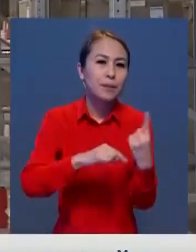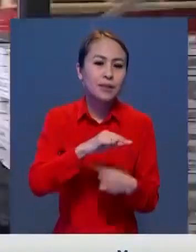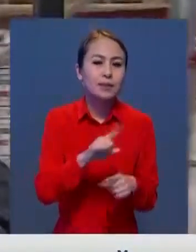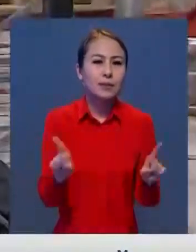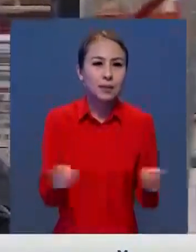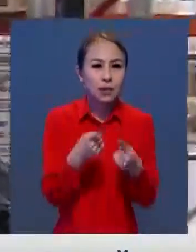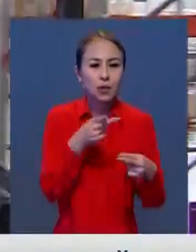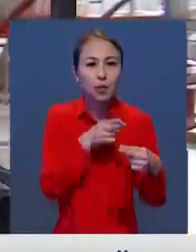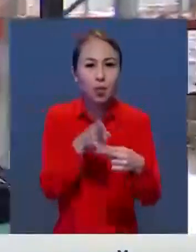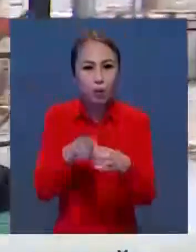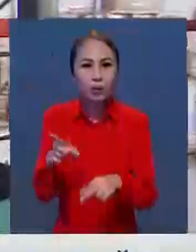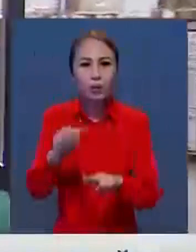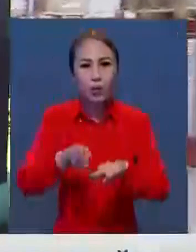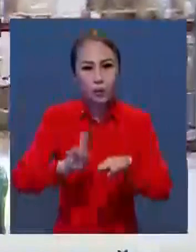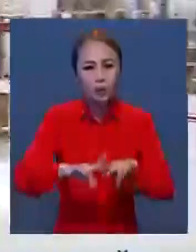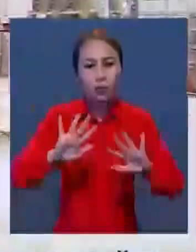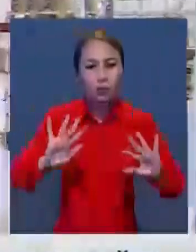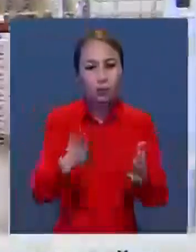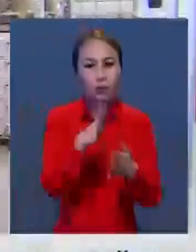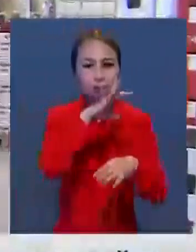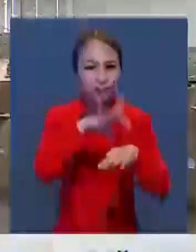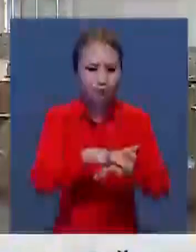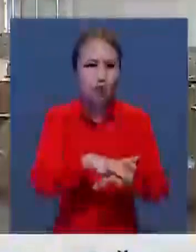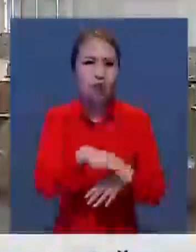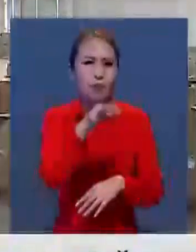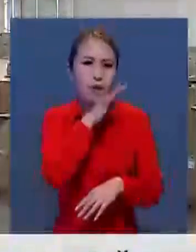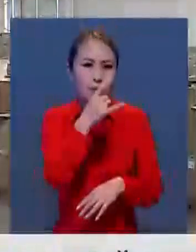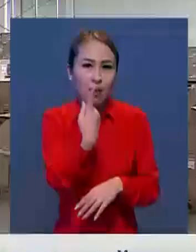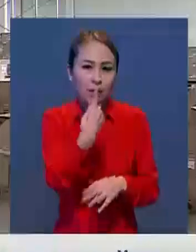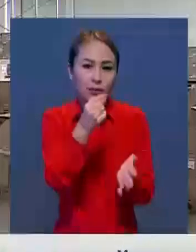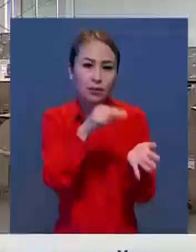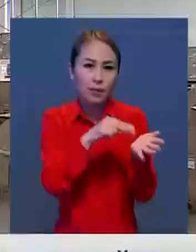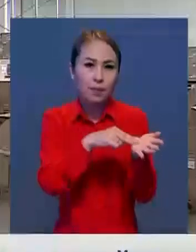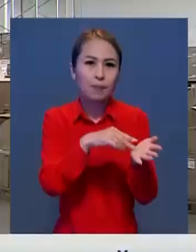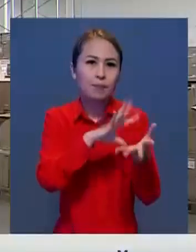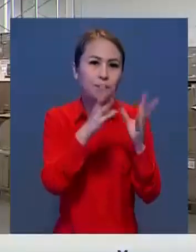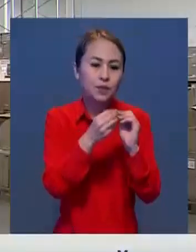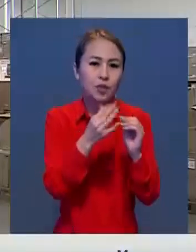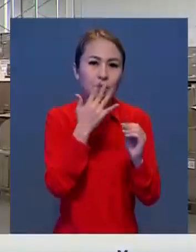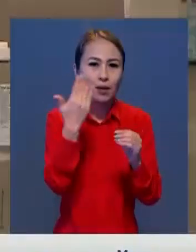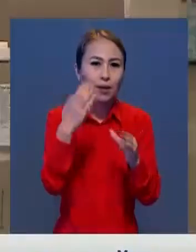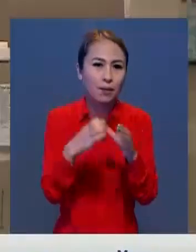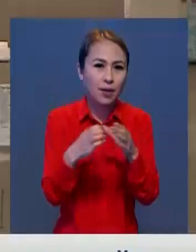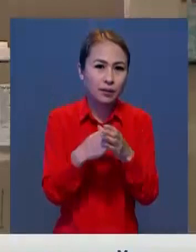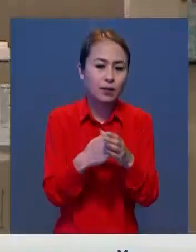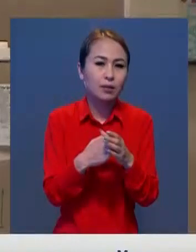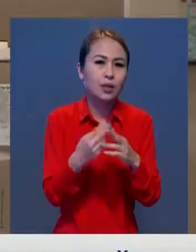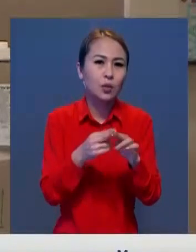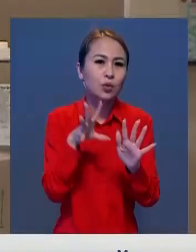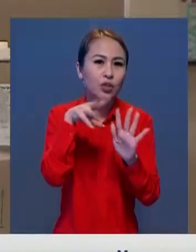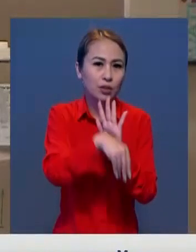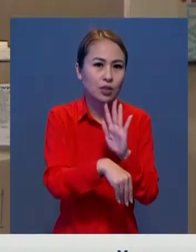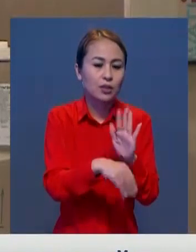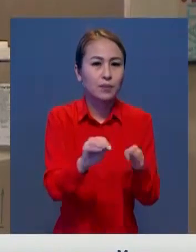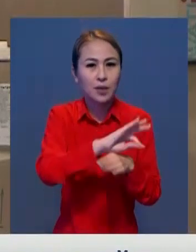бизнестің дамуына кедергі болған бірқатар жайтты анықтаған. Бір ғана дәрі-дәрмек сатып алу процесінде әлдебір шетелдік компаниялардың нарыққа